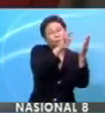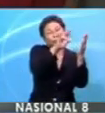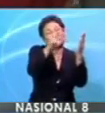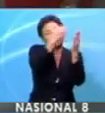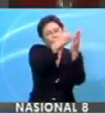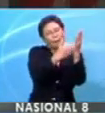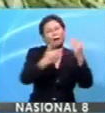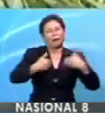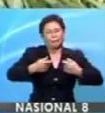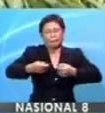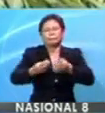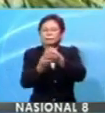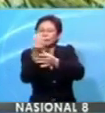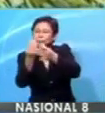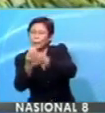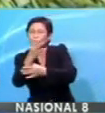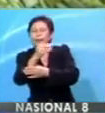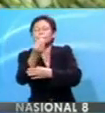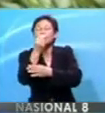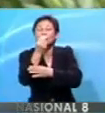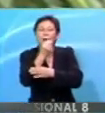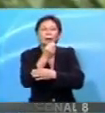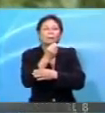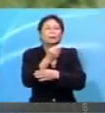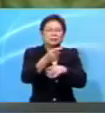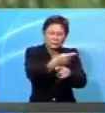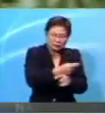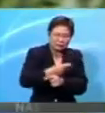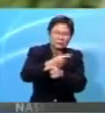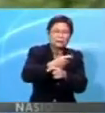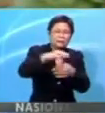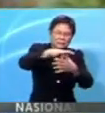meliputi hasil pertanian Danuk makanan berakan